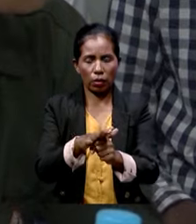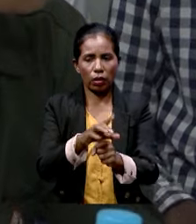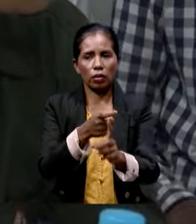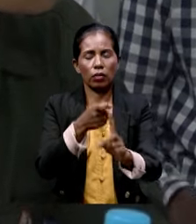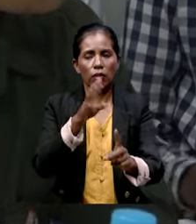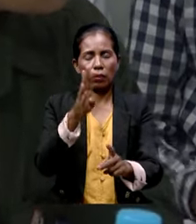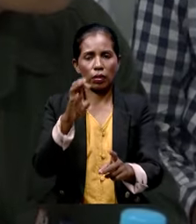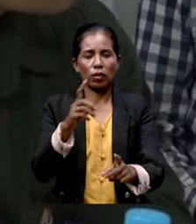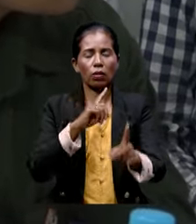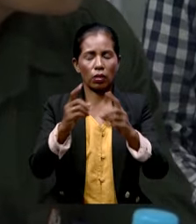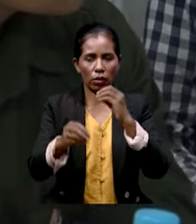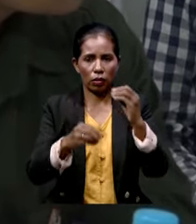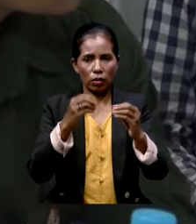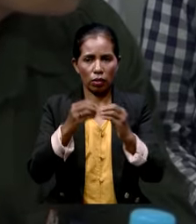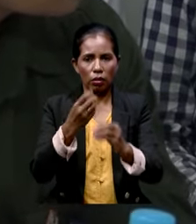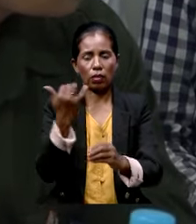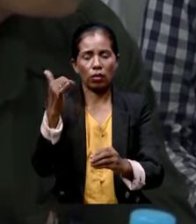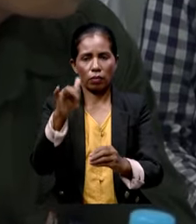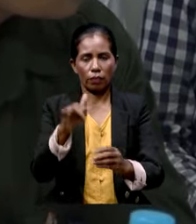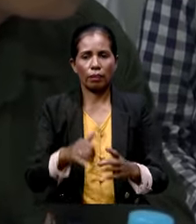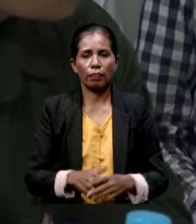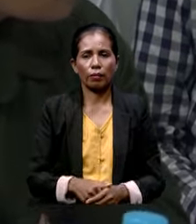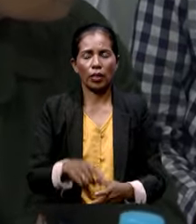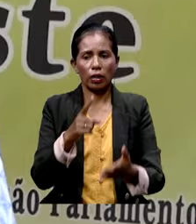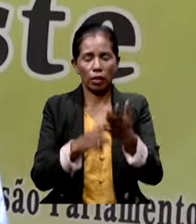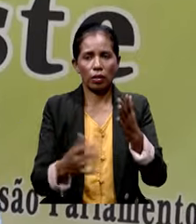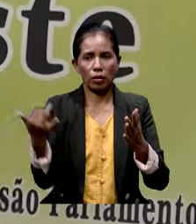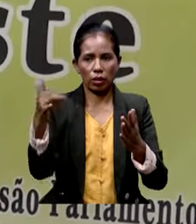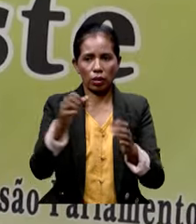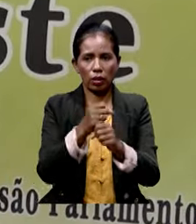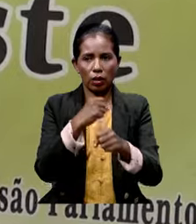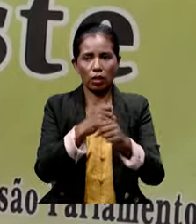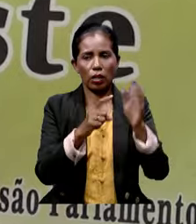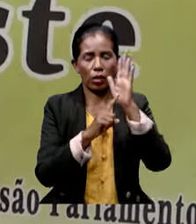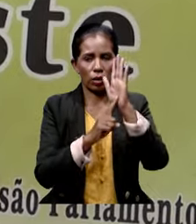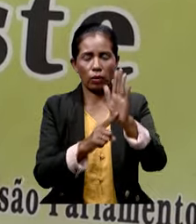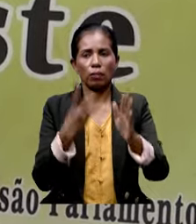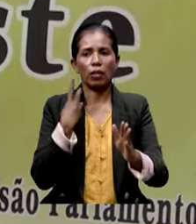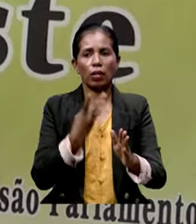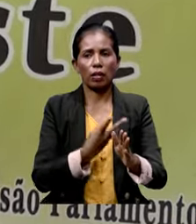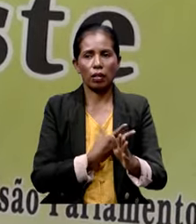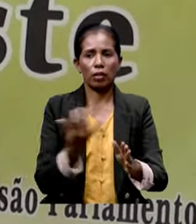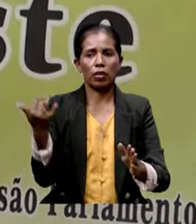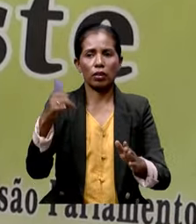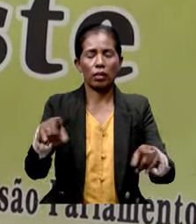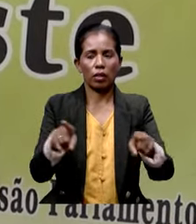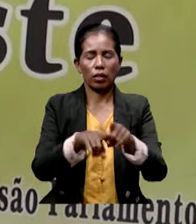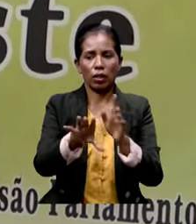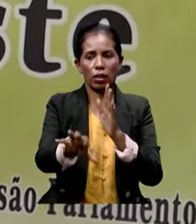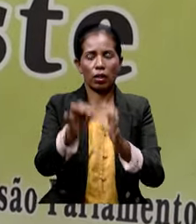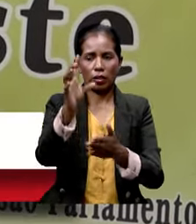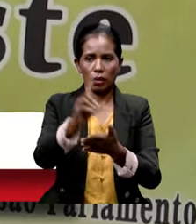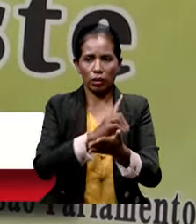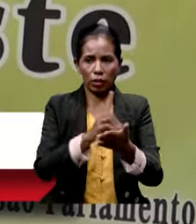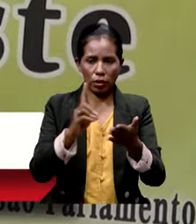at fo explicação kono ba lamenta sang refere. Sei de magoin sira ha hato ba ame kata sira hanesa hetan